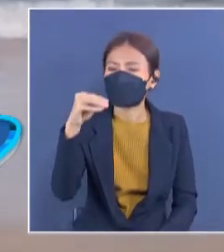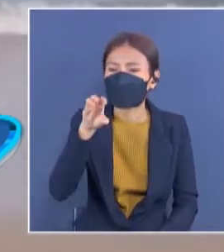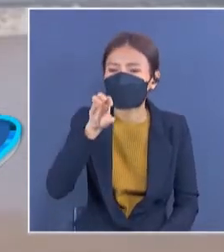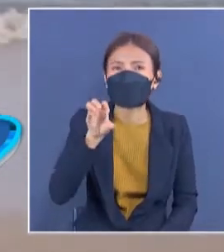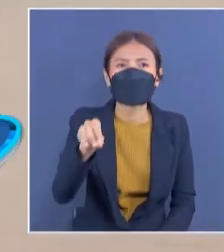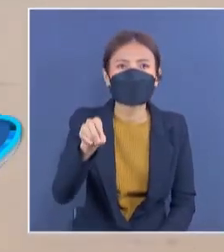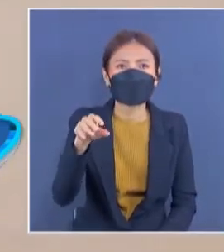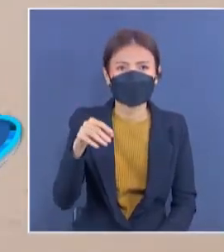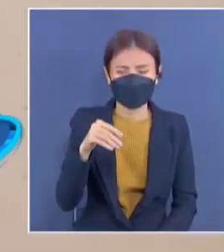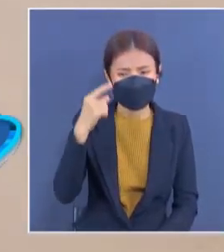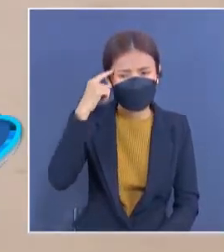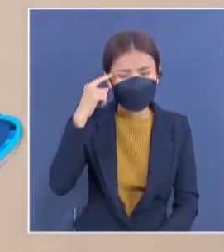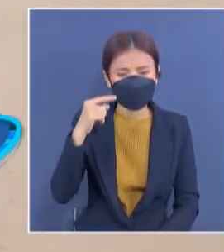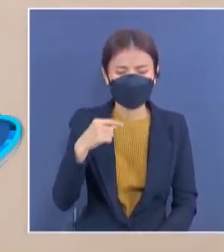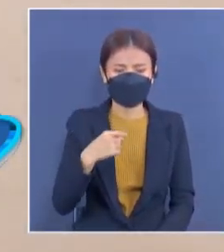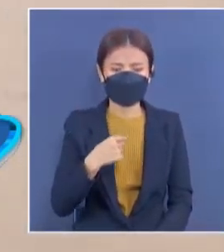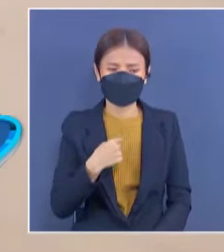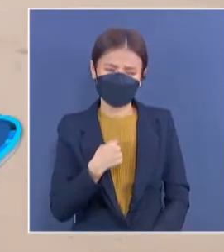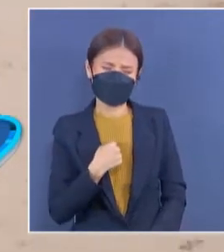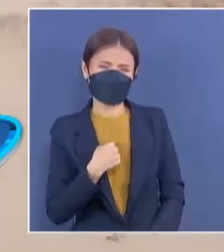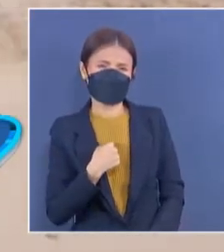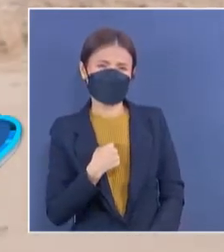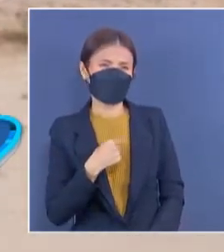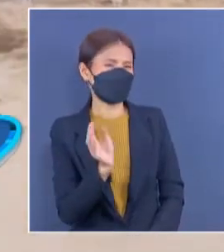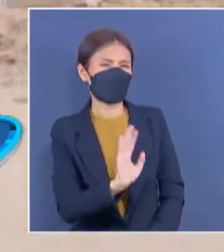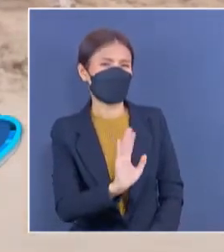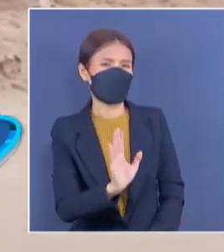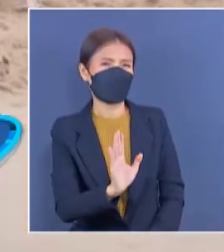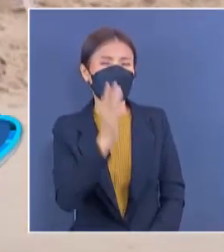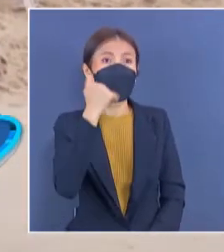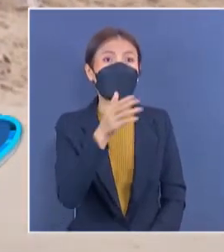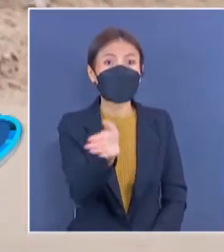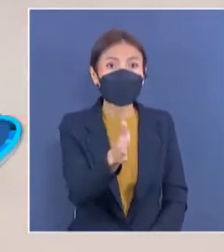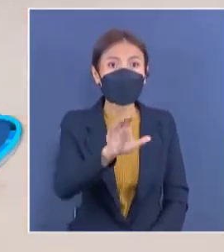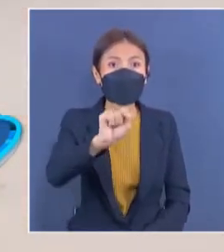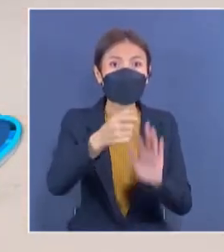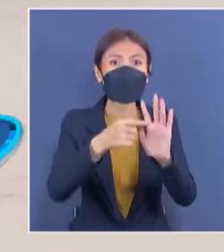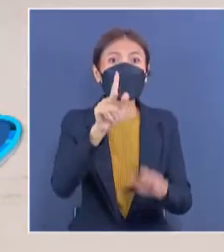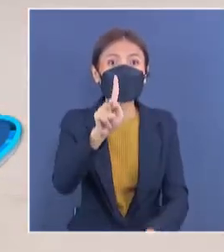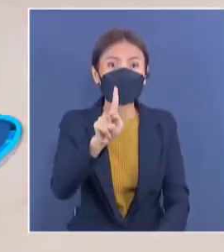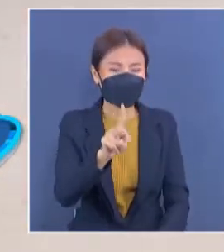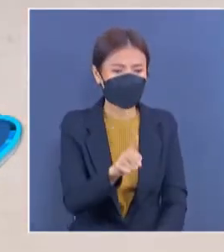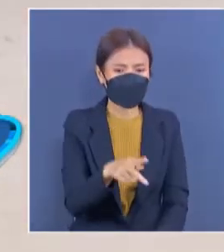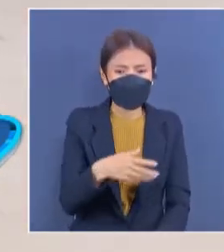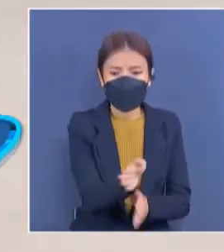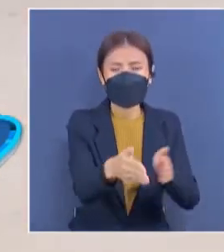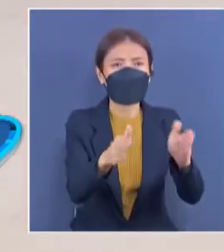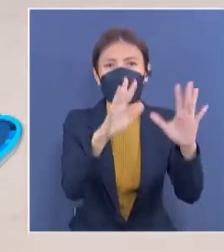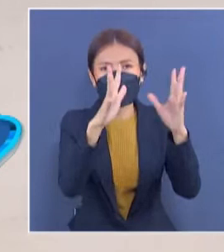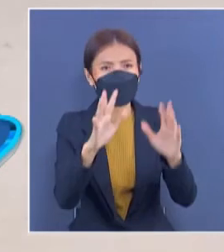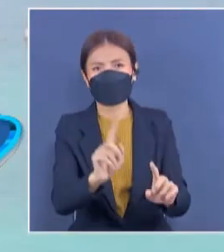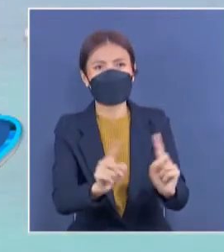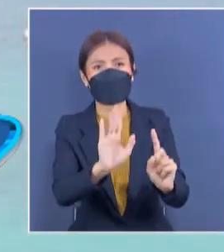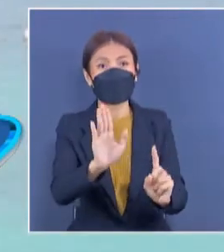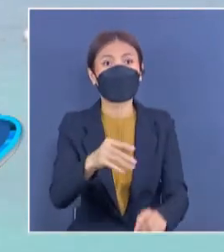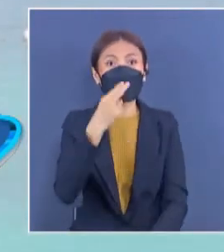แหละ ใช่แต่เขาบอกว่าไม่ใช่หรอกเพราะว่าปลาสาบเนี่ยจุดที่เกิดเหตุเนี่ยไม่ใช่แหล่งหากินของปลาสาบนะคะโดยเฉพาะลักษณะบ